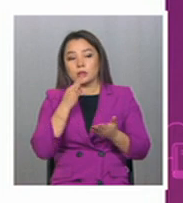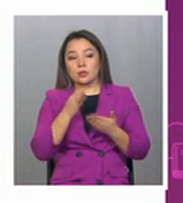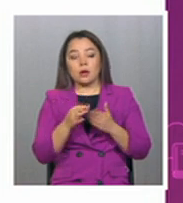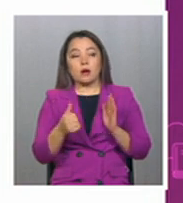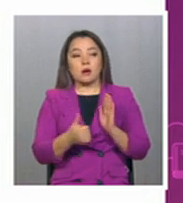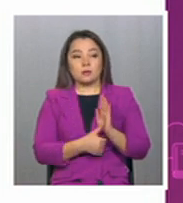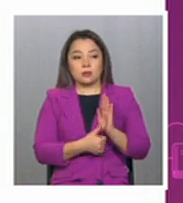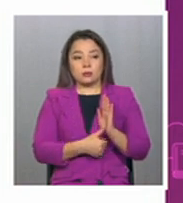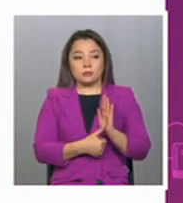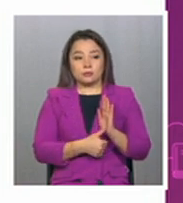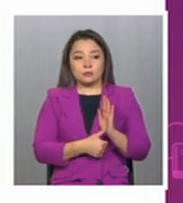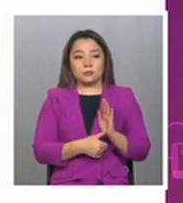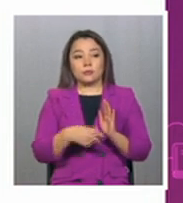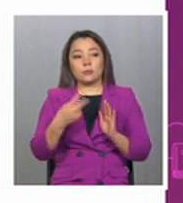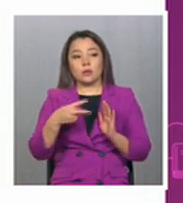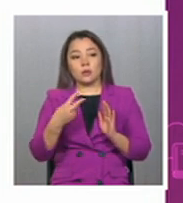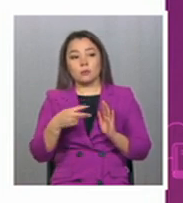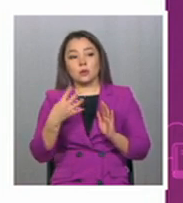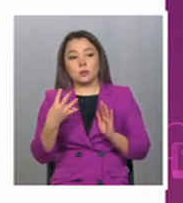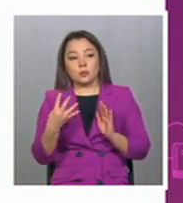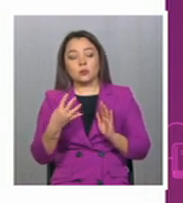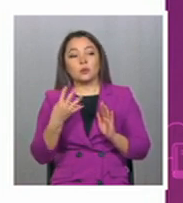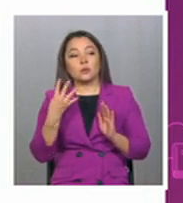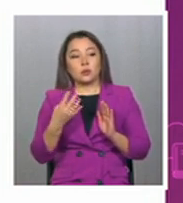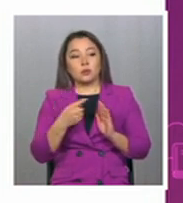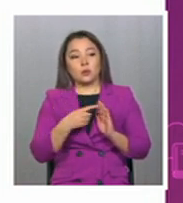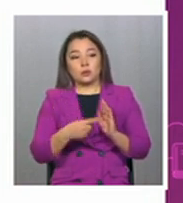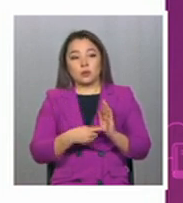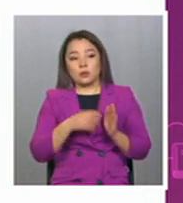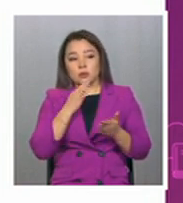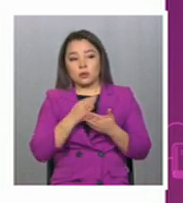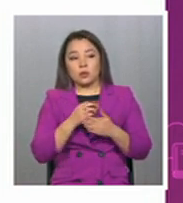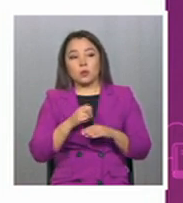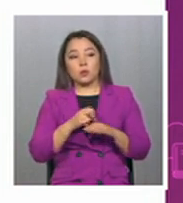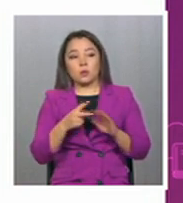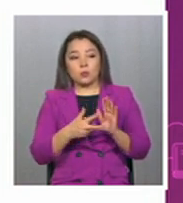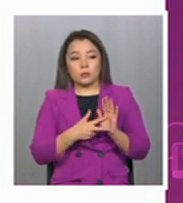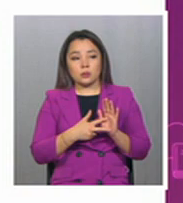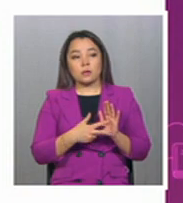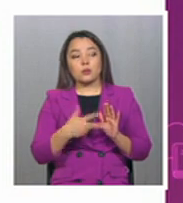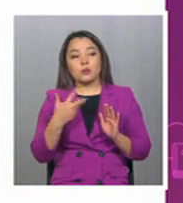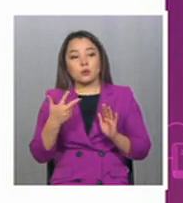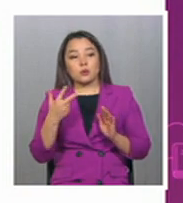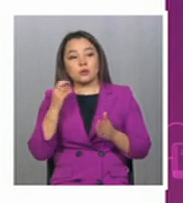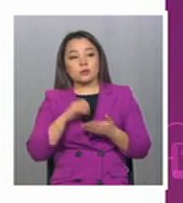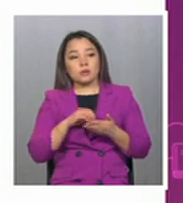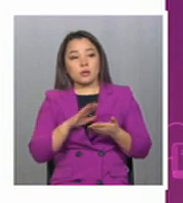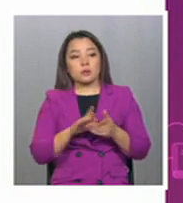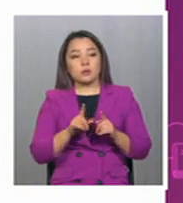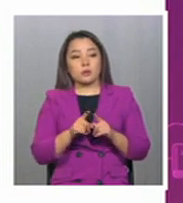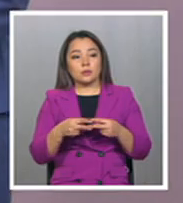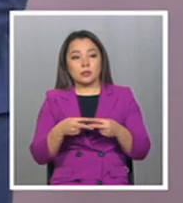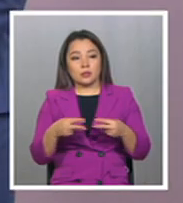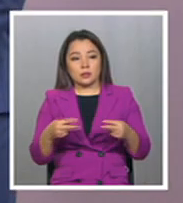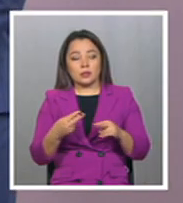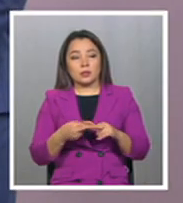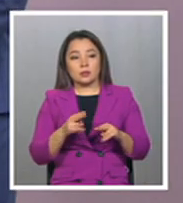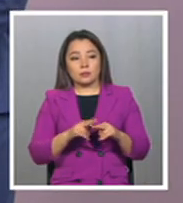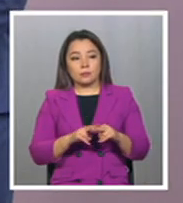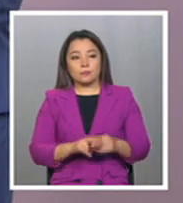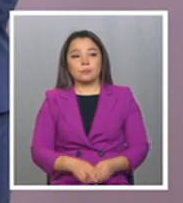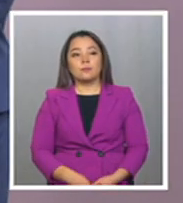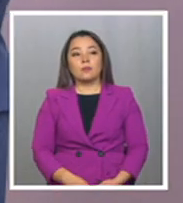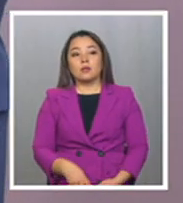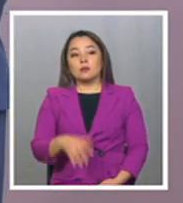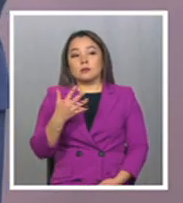6-ға тең. 24 пен 4 сандарының бөлінісі 18 пен 3 сандарының бөлінісіне тең. 5